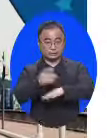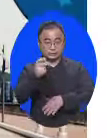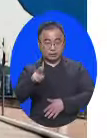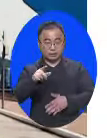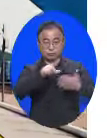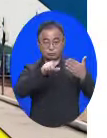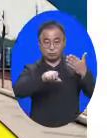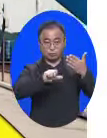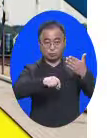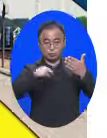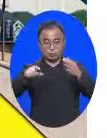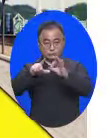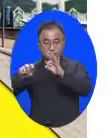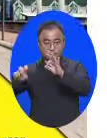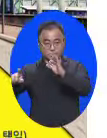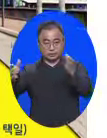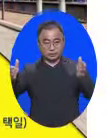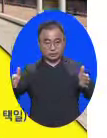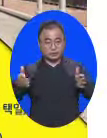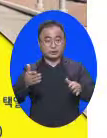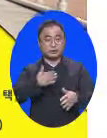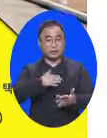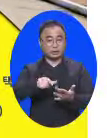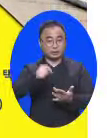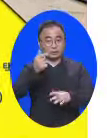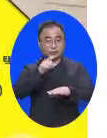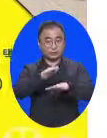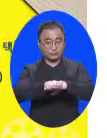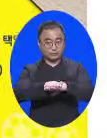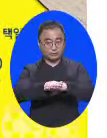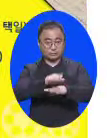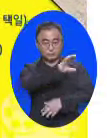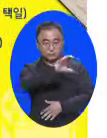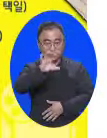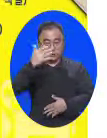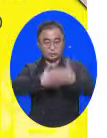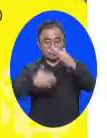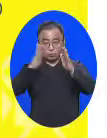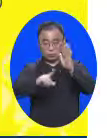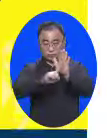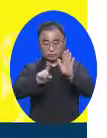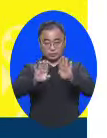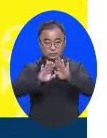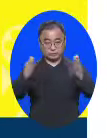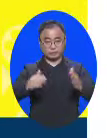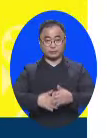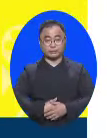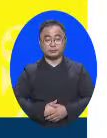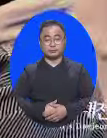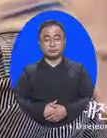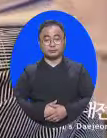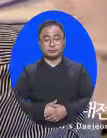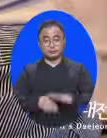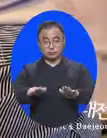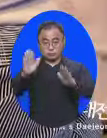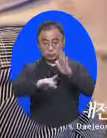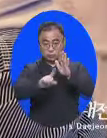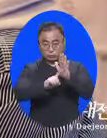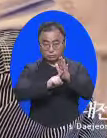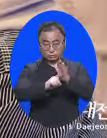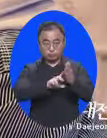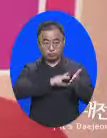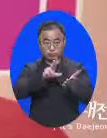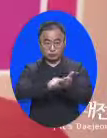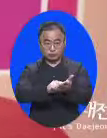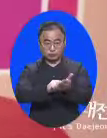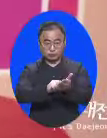9월 5일부터 10월 31일까지 내가 선택한 대전 패러디 영상 공모전을 개최합니다. 이번 공모전의